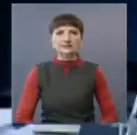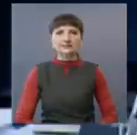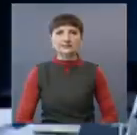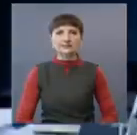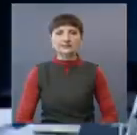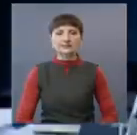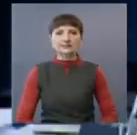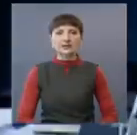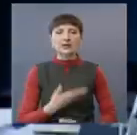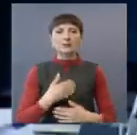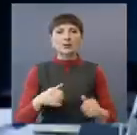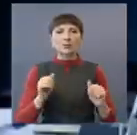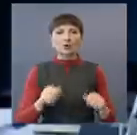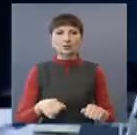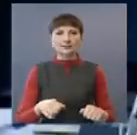Мы можем